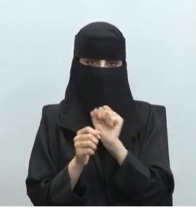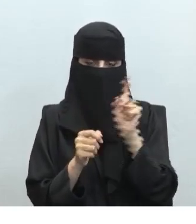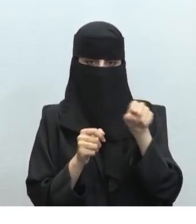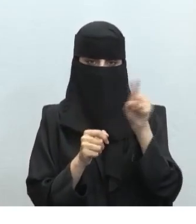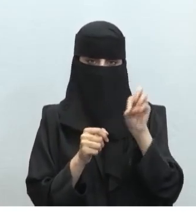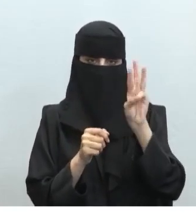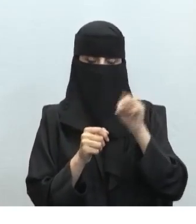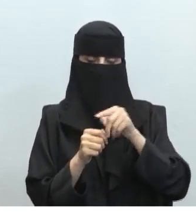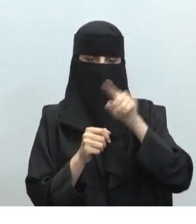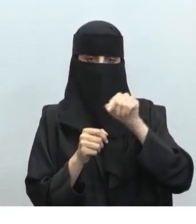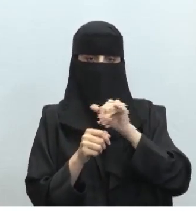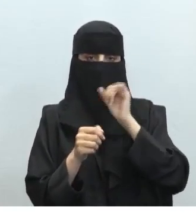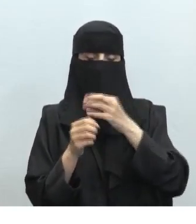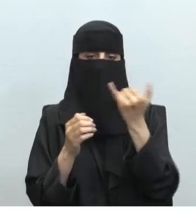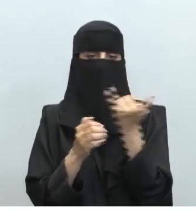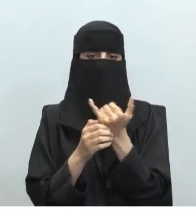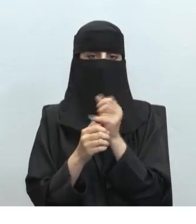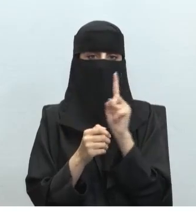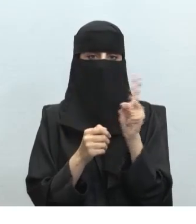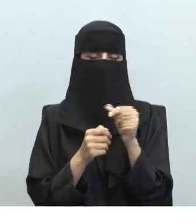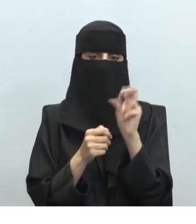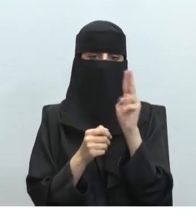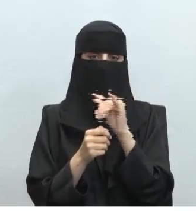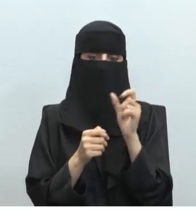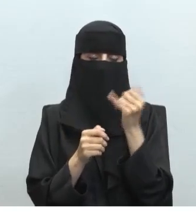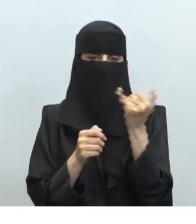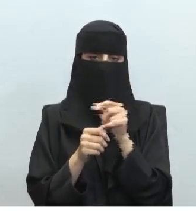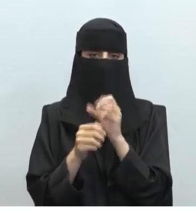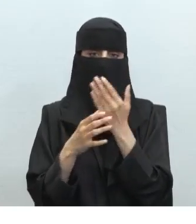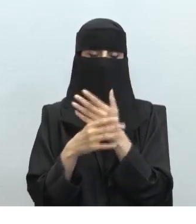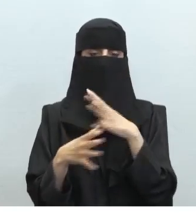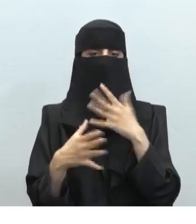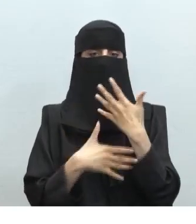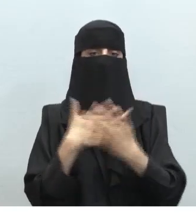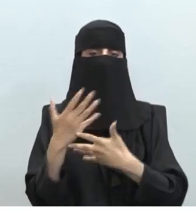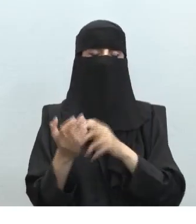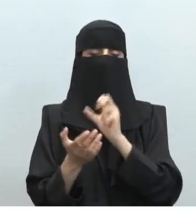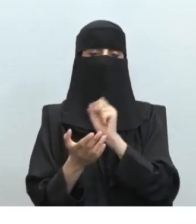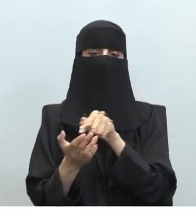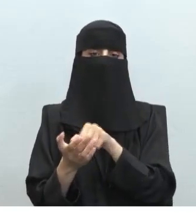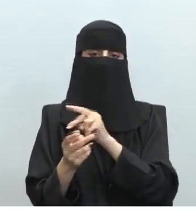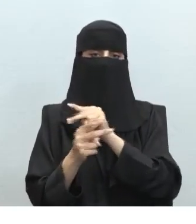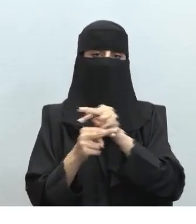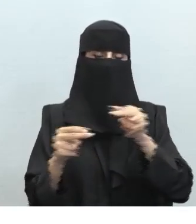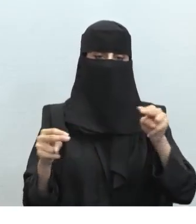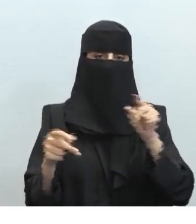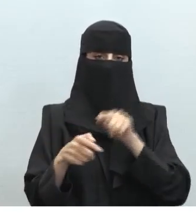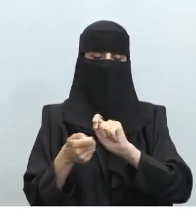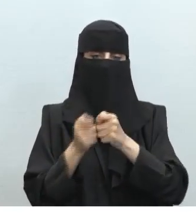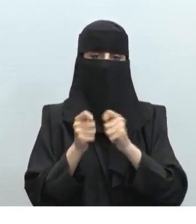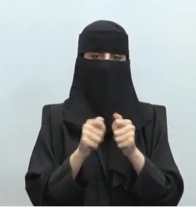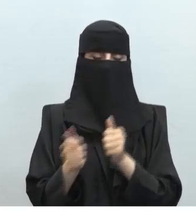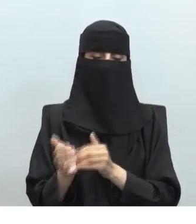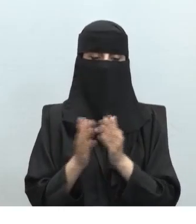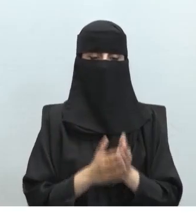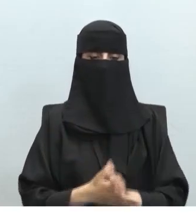على جينات تشفر بروتينات ضروريه لعمليه ايض محدده اذا بحسب العمليه التي تحتاجها هذه البكتيريا يتم تشفير